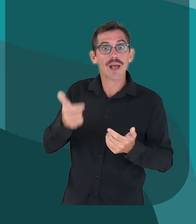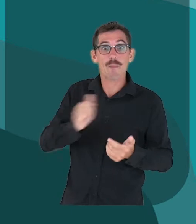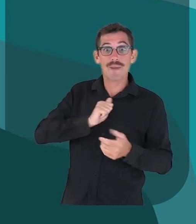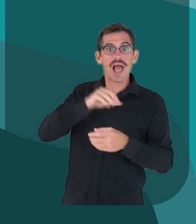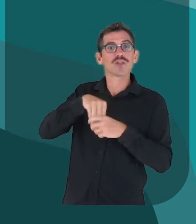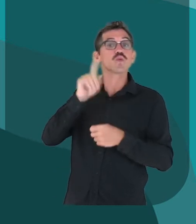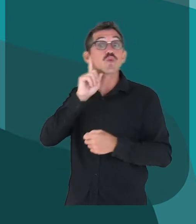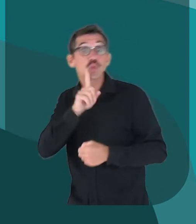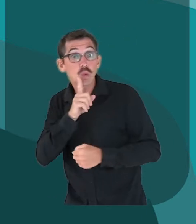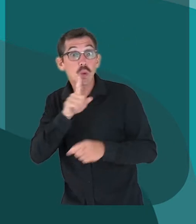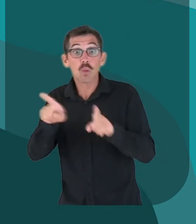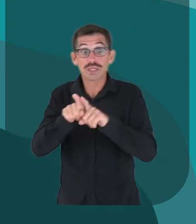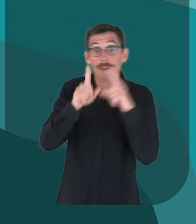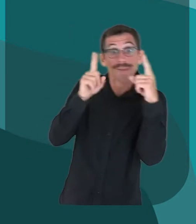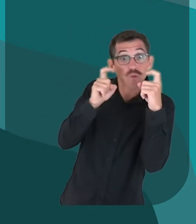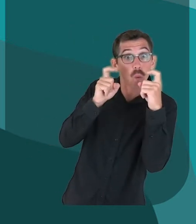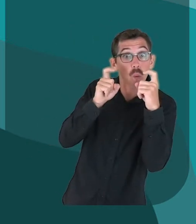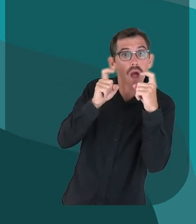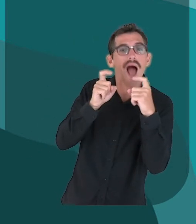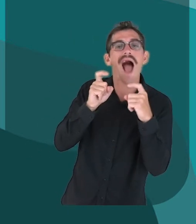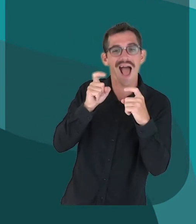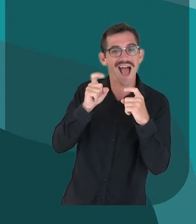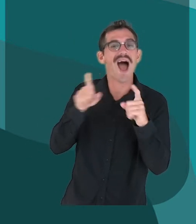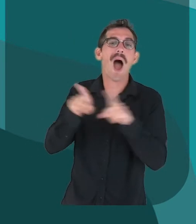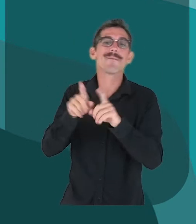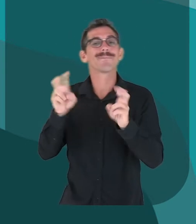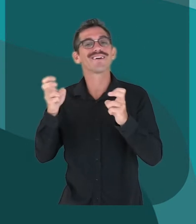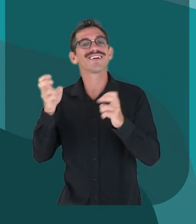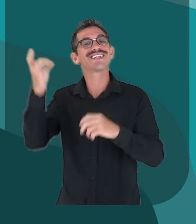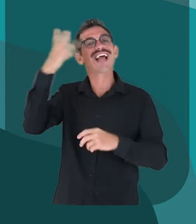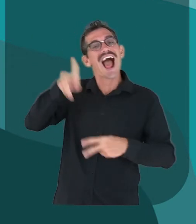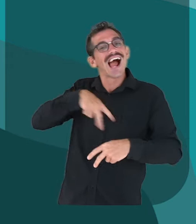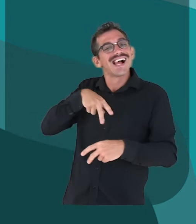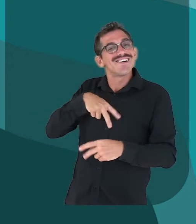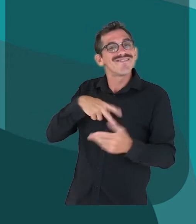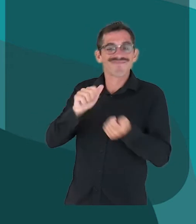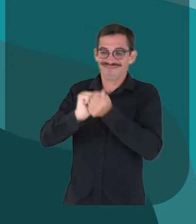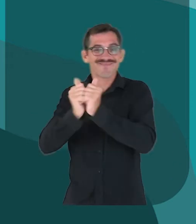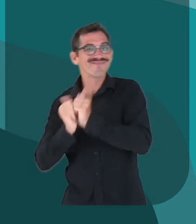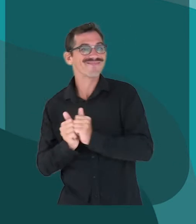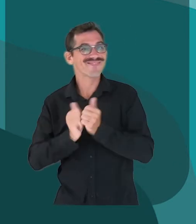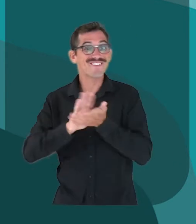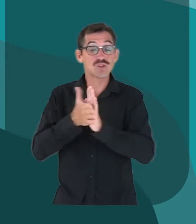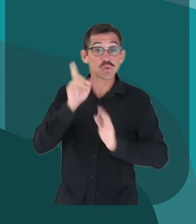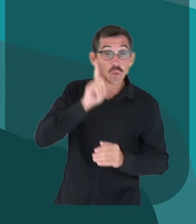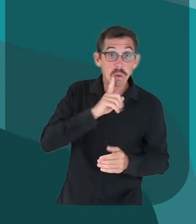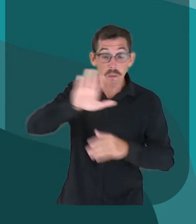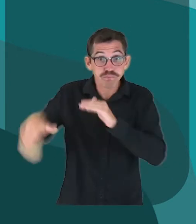cette surdité-là, puis d'utiliser la photo aussi. Ça a même paru dans mon style, dans la mesure